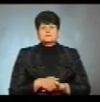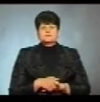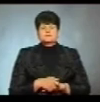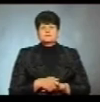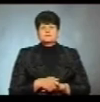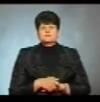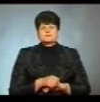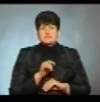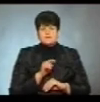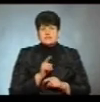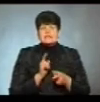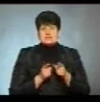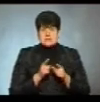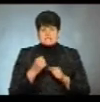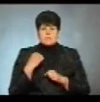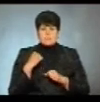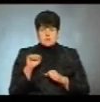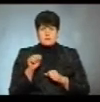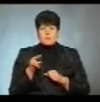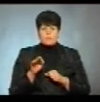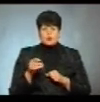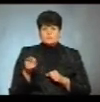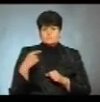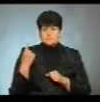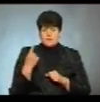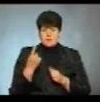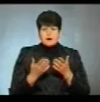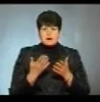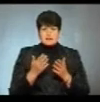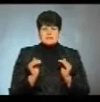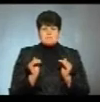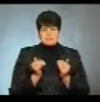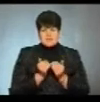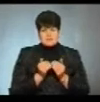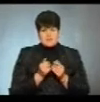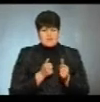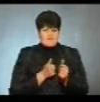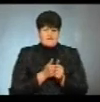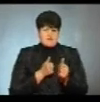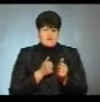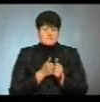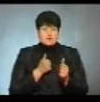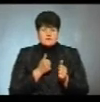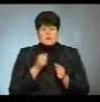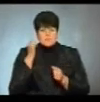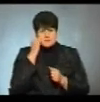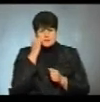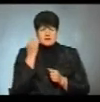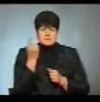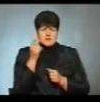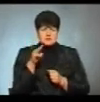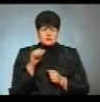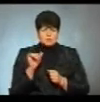Він дійсно переміг по Тернопільщині, але з мінімальним відривом. Як ви пам'ятаєте, у першому